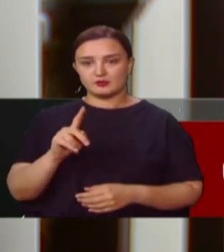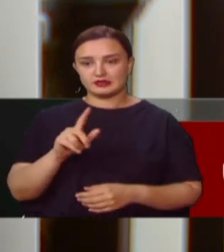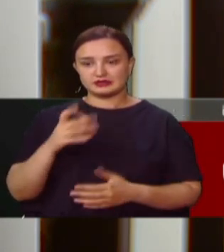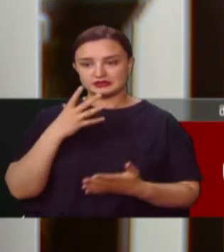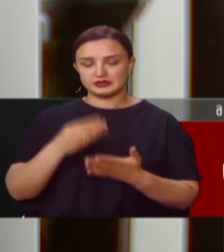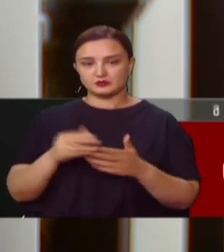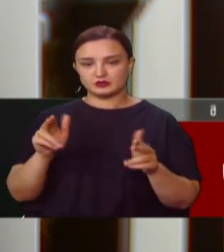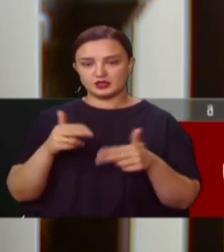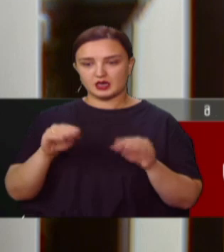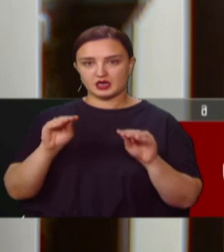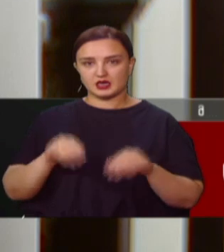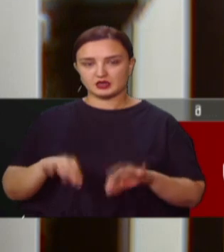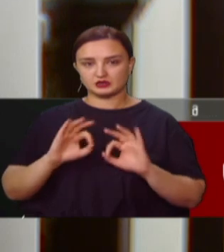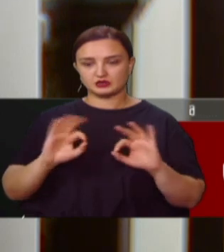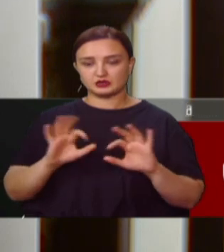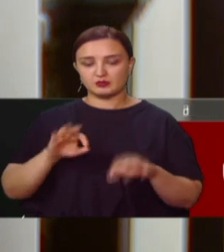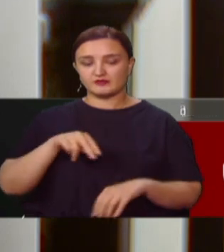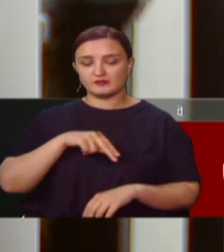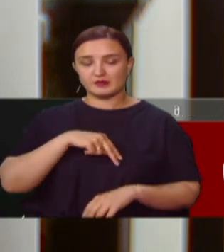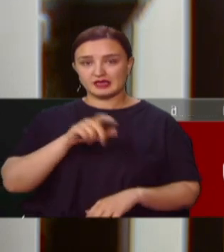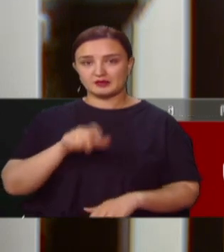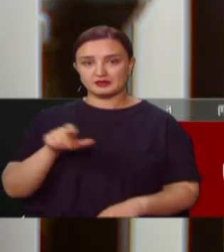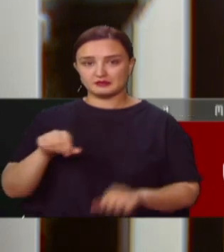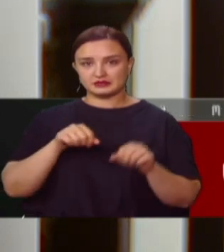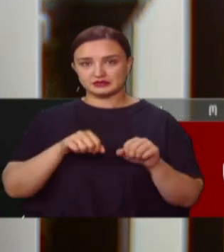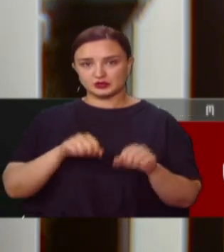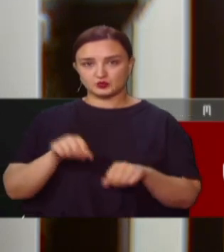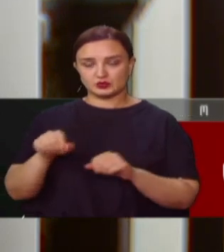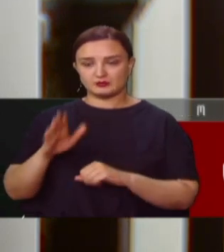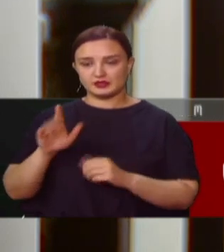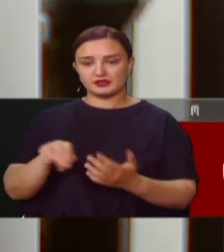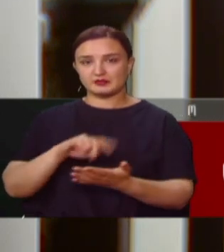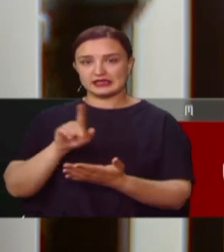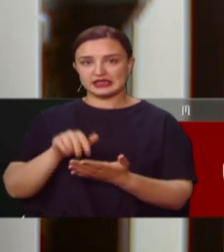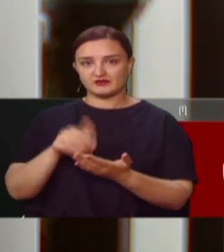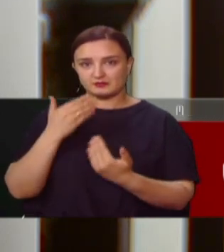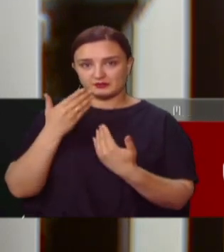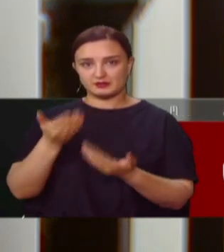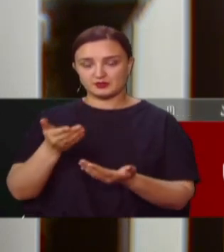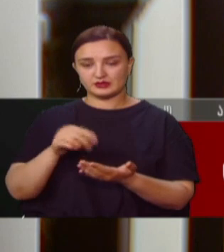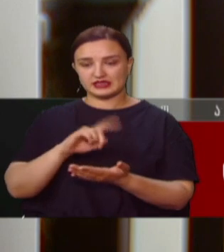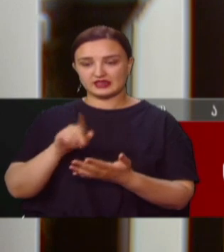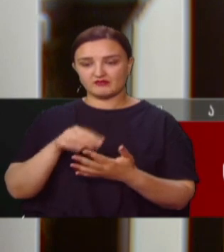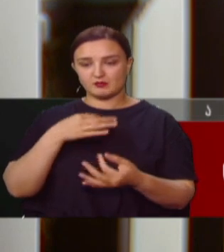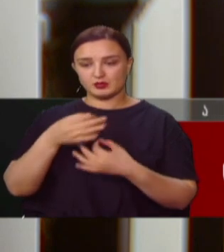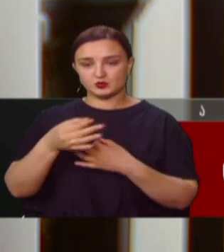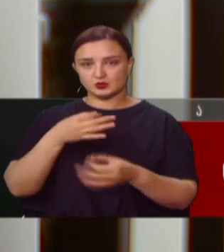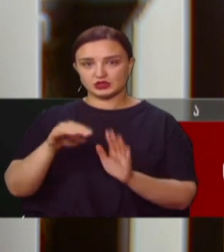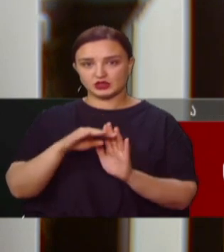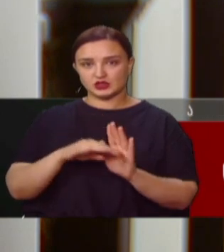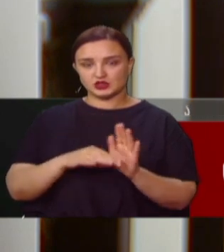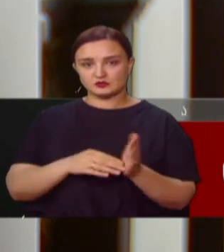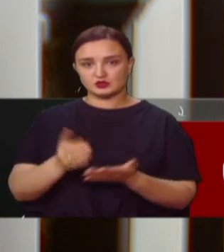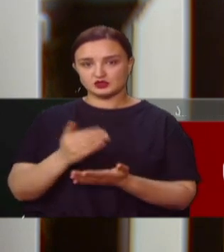საკუთარ ანგარიშს წარადგენს, უკვე კანონმდებლებს დეპუტატებს საშუალება ექნებათ მას კითხვებით მიმართონ, კითხვა-პასუხის რეჟიმის შემდეგ უკვე